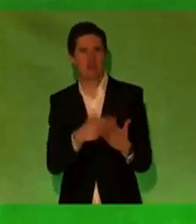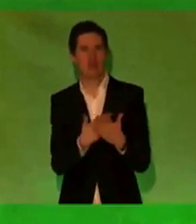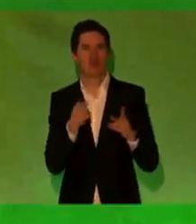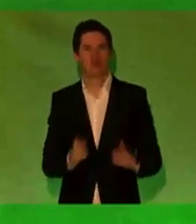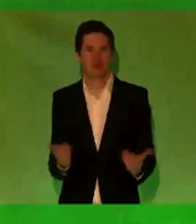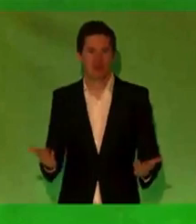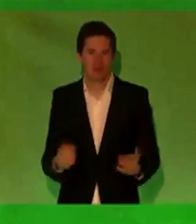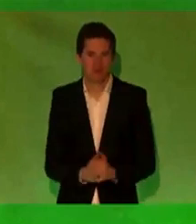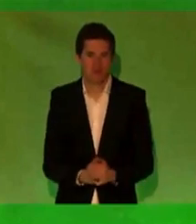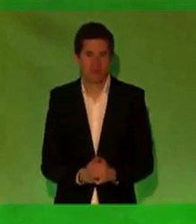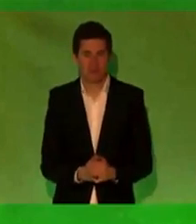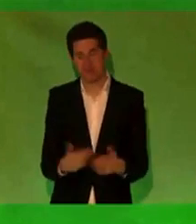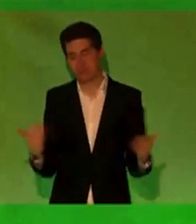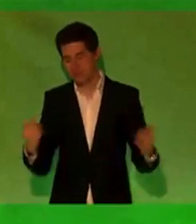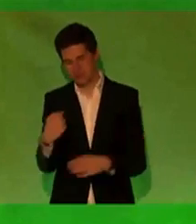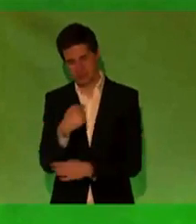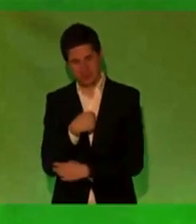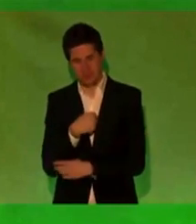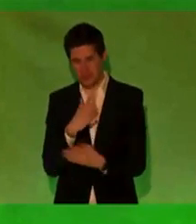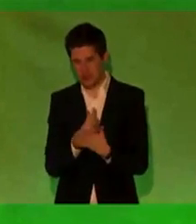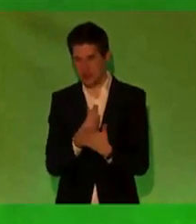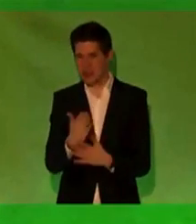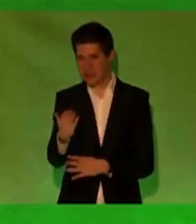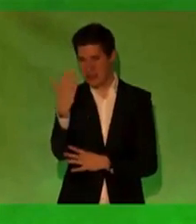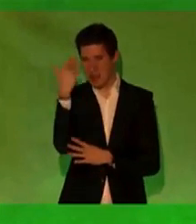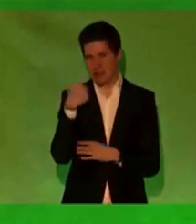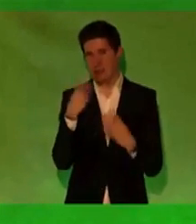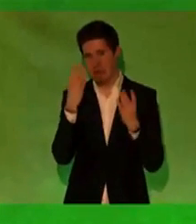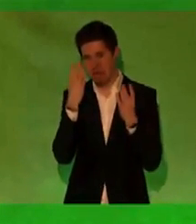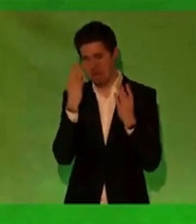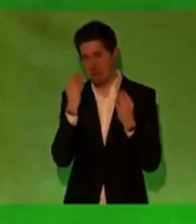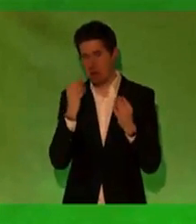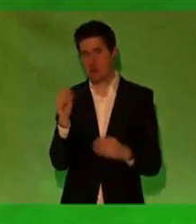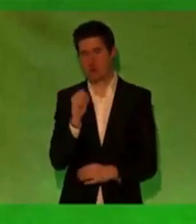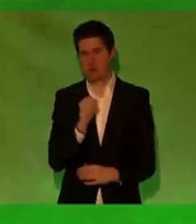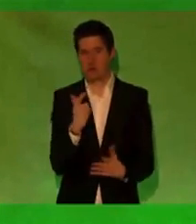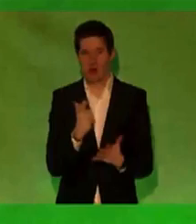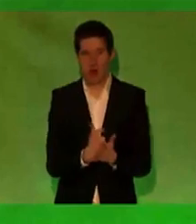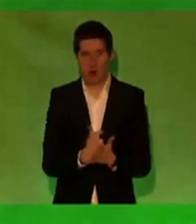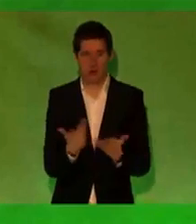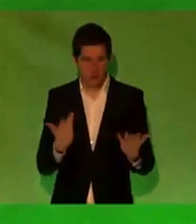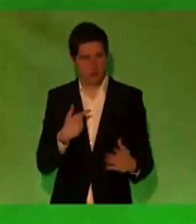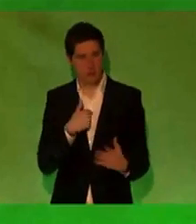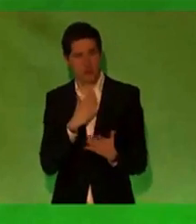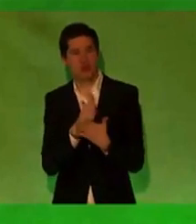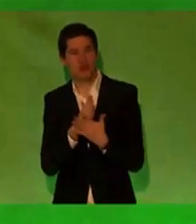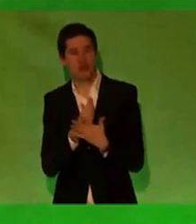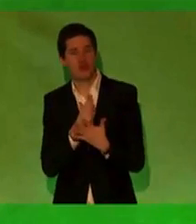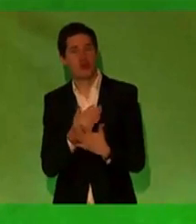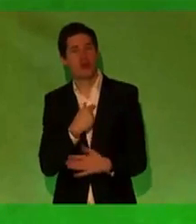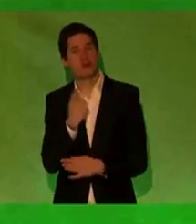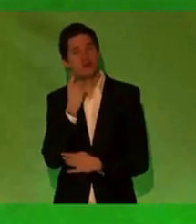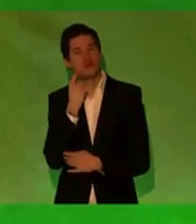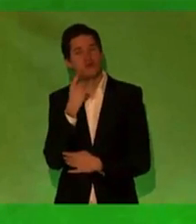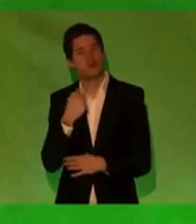würde. Und was mich am meisten desillusioniert hat, und das will ich an dieser Stelle dann auch vortragen, waren die Gespräche mit